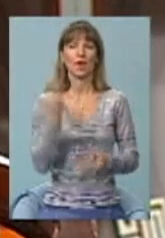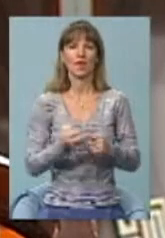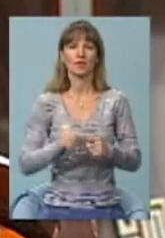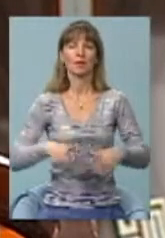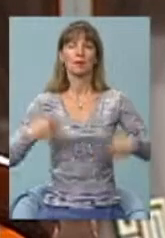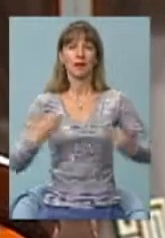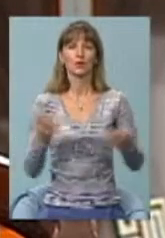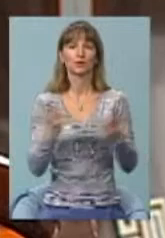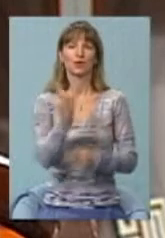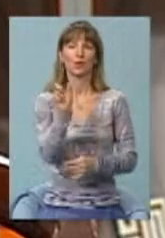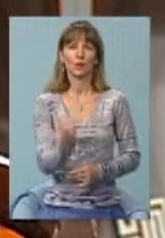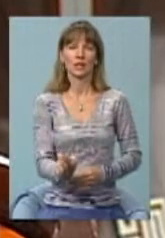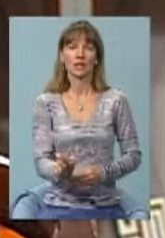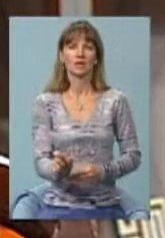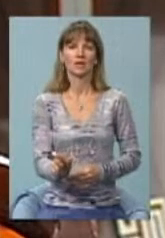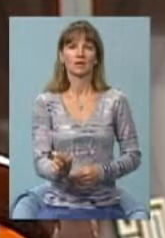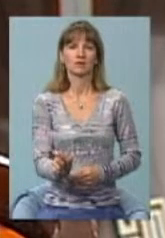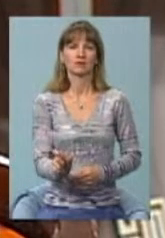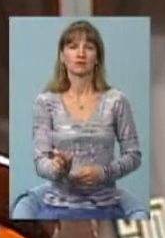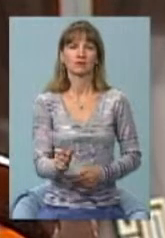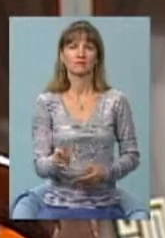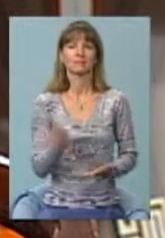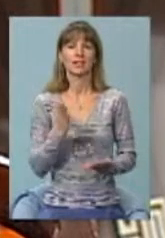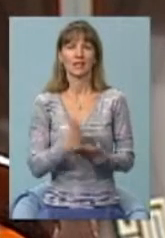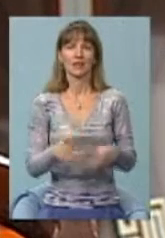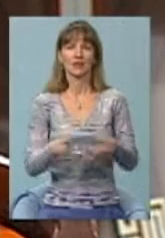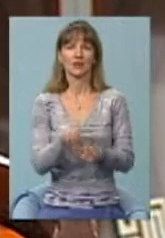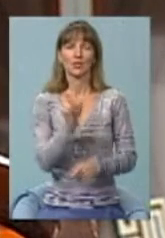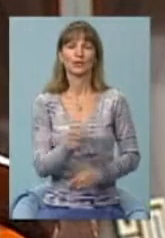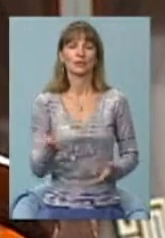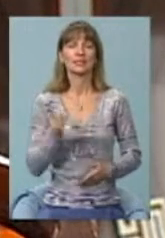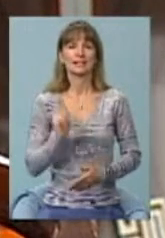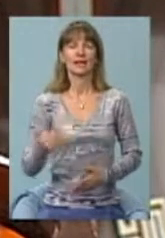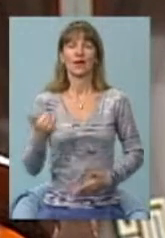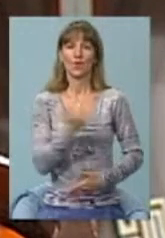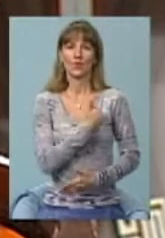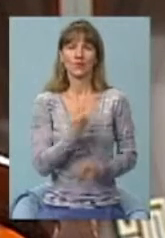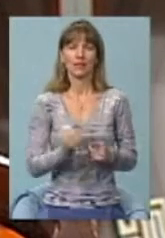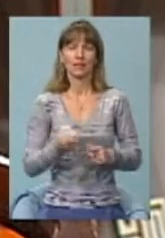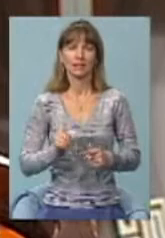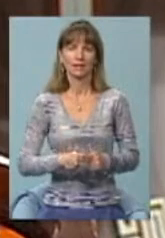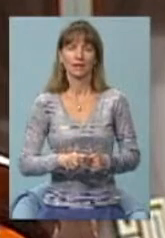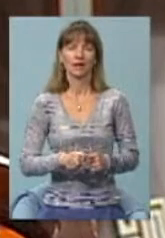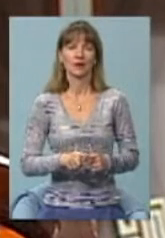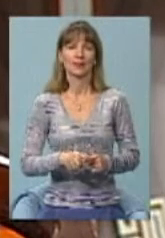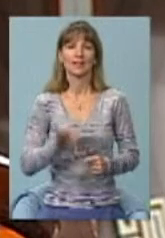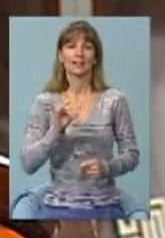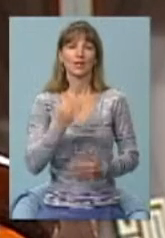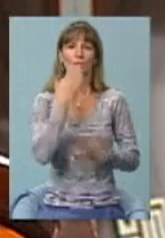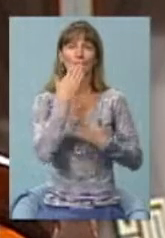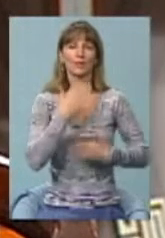це треба людині. Є такі люди, які дійсно хочуть цього, не